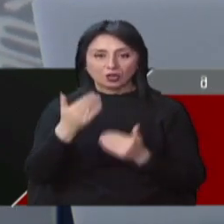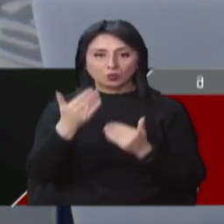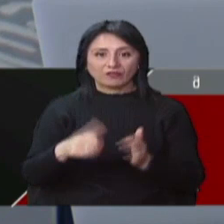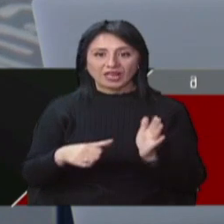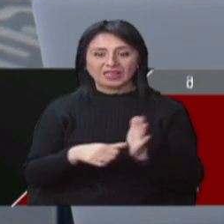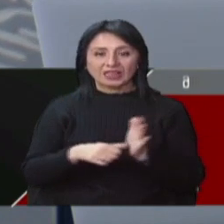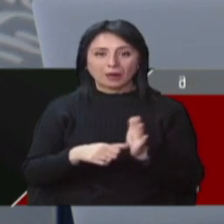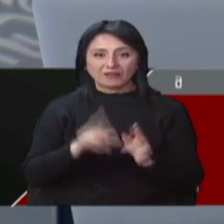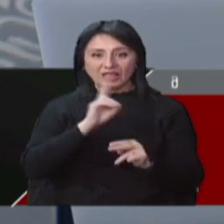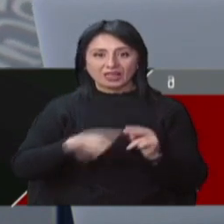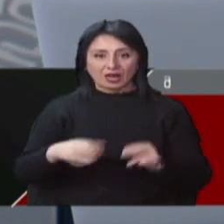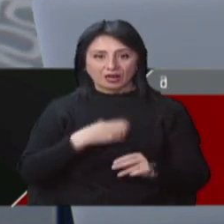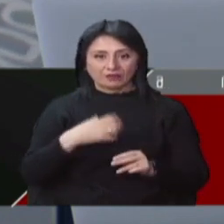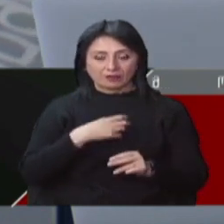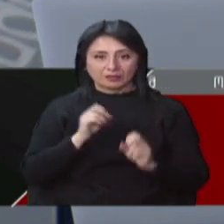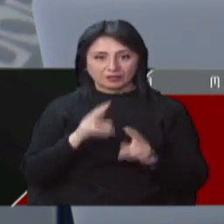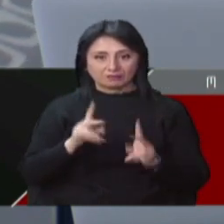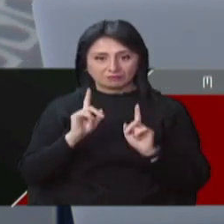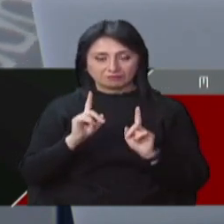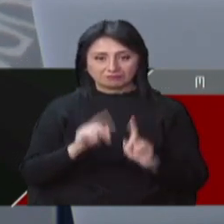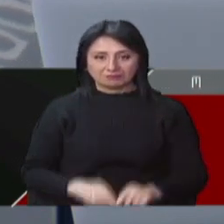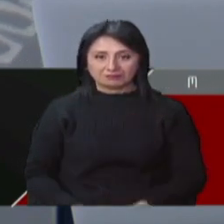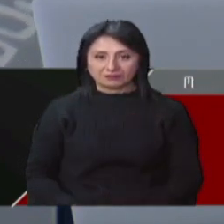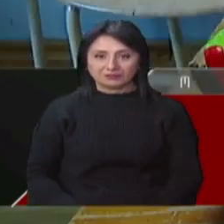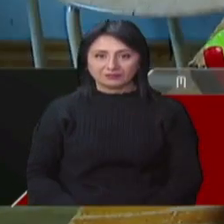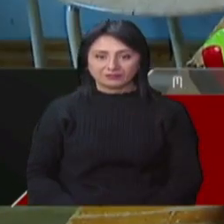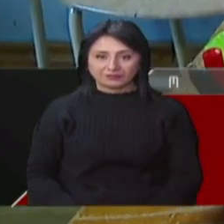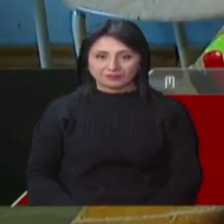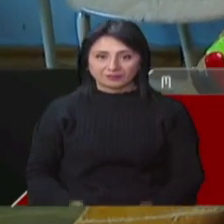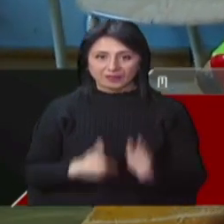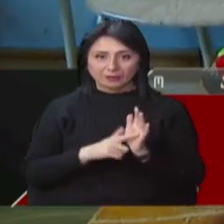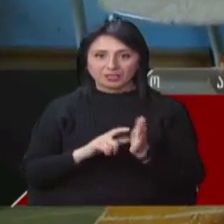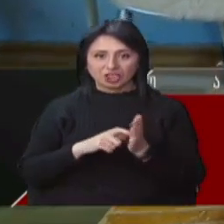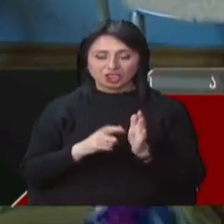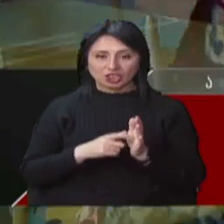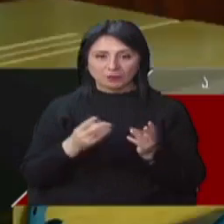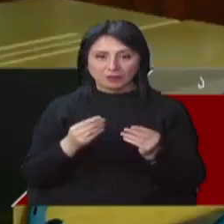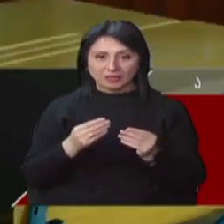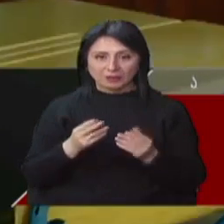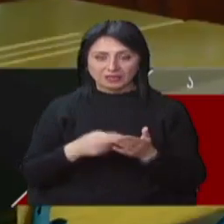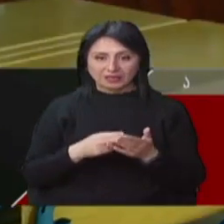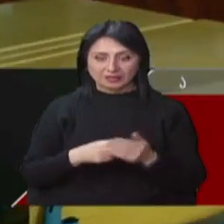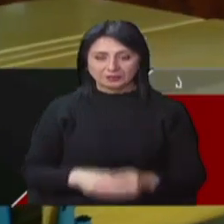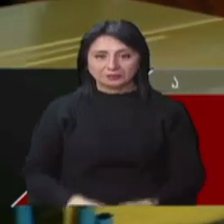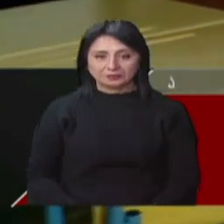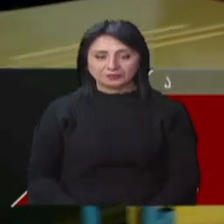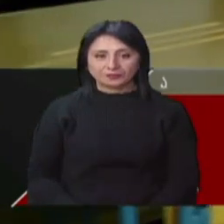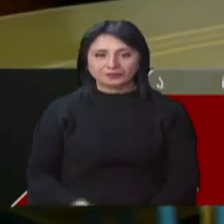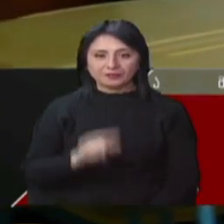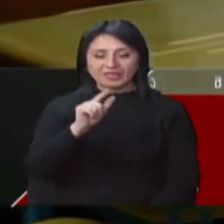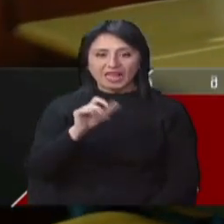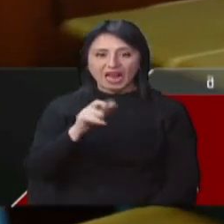განკუთვნილი დახმარებების დაკარგვის საფრთხე სახელდება. მე7 კლასის მათემატიკის სტუდენტი ვარ, მოგაცხდეთ,